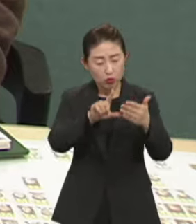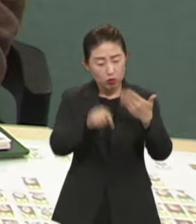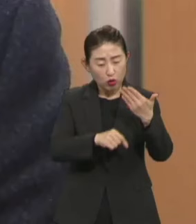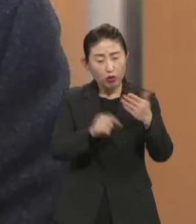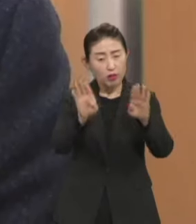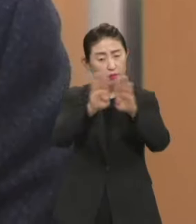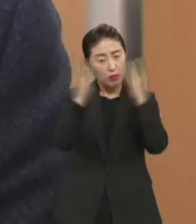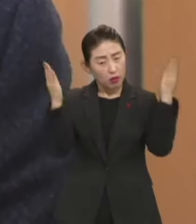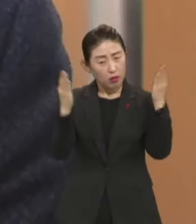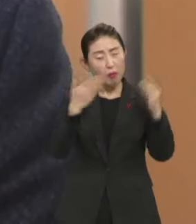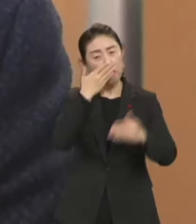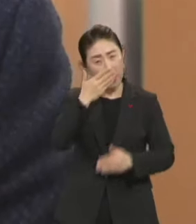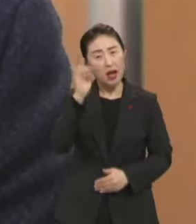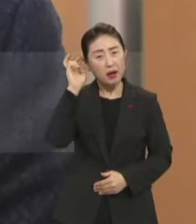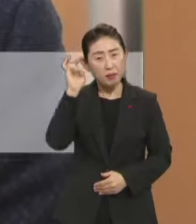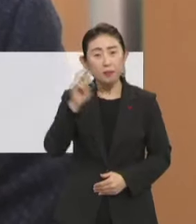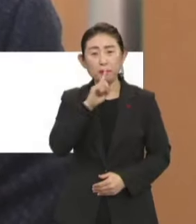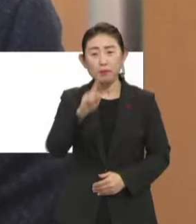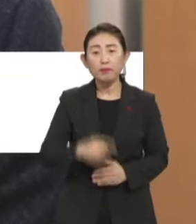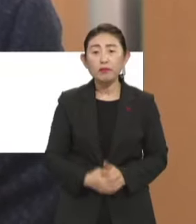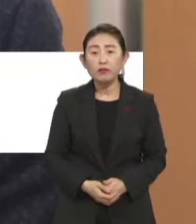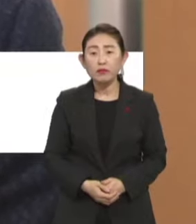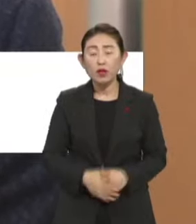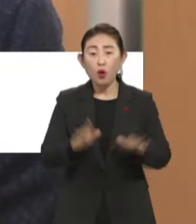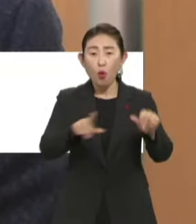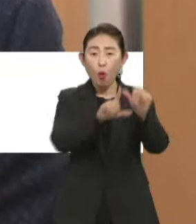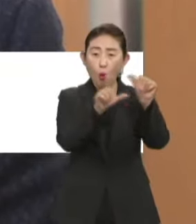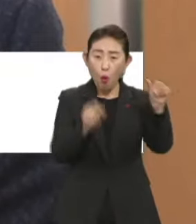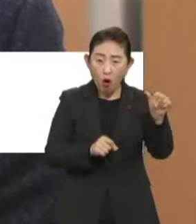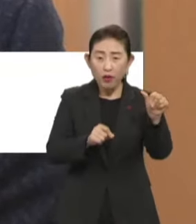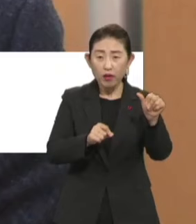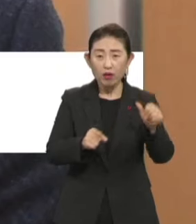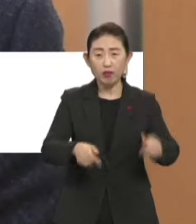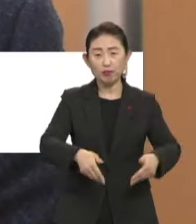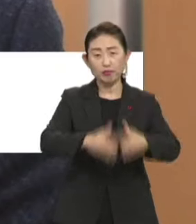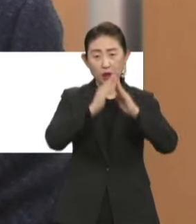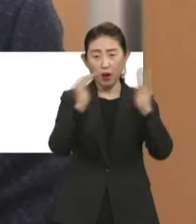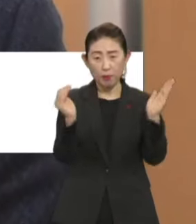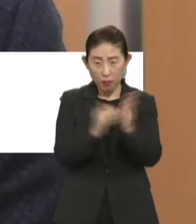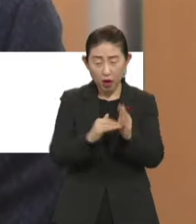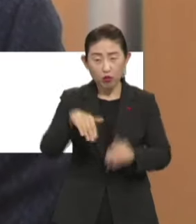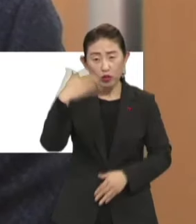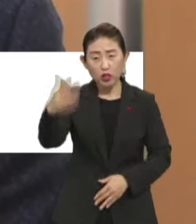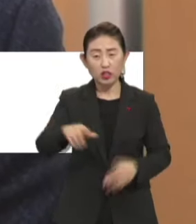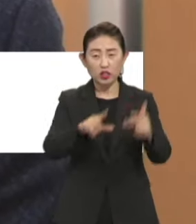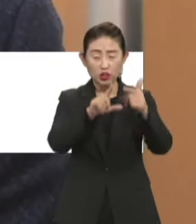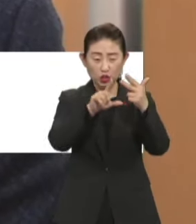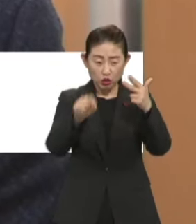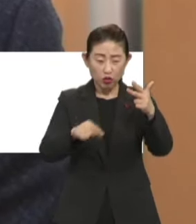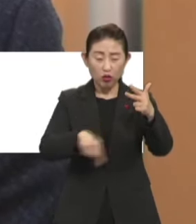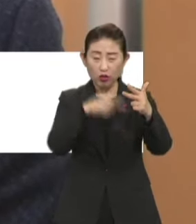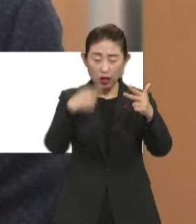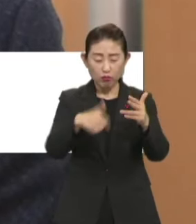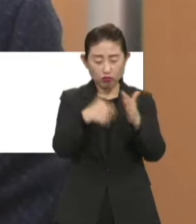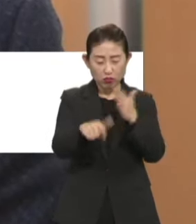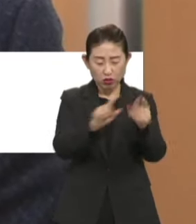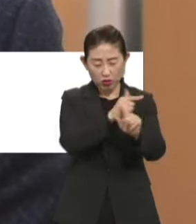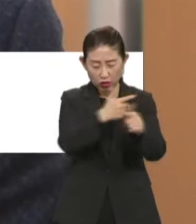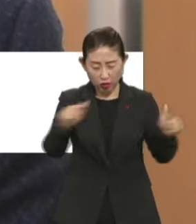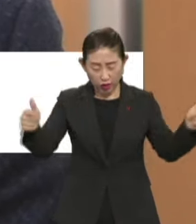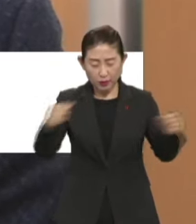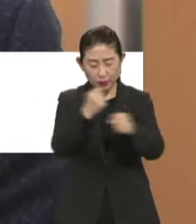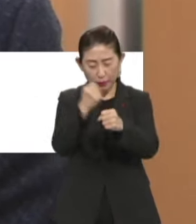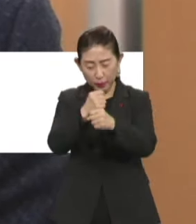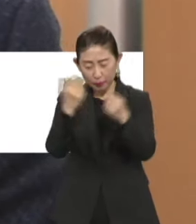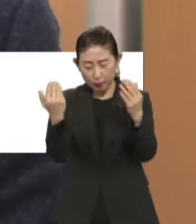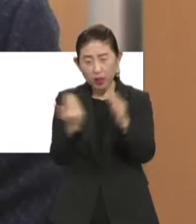약속했습니다. 5월 건물 준공 및 7월 전시물 설치를 완료하여 하반기 개관 일정에 차질이 없도록